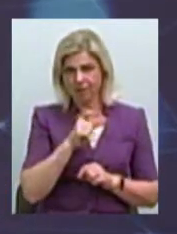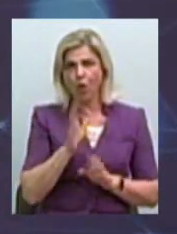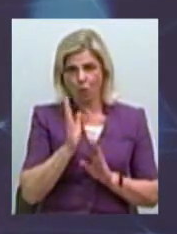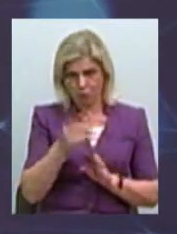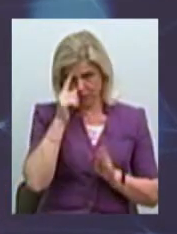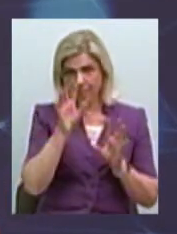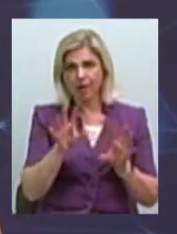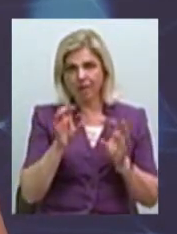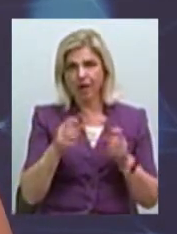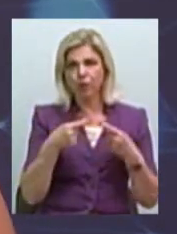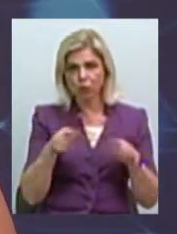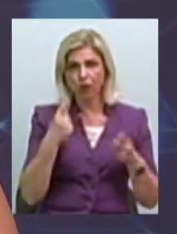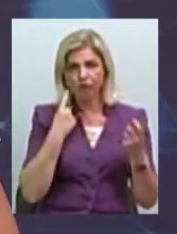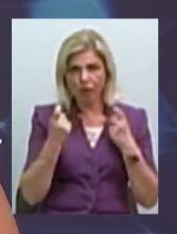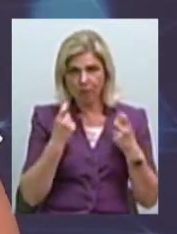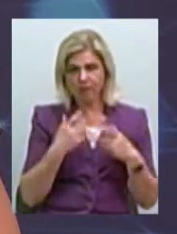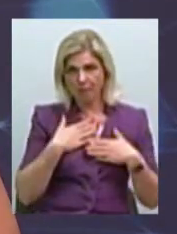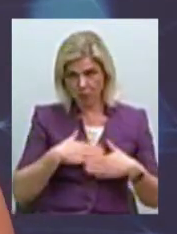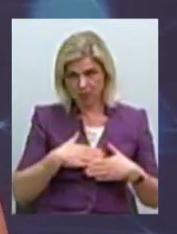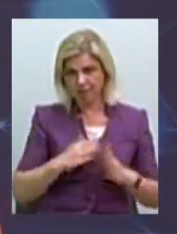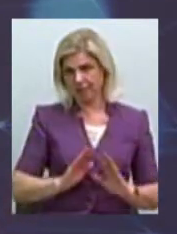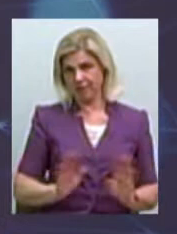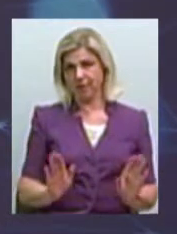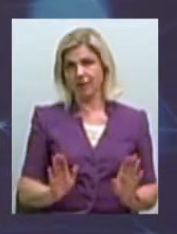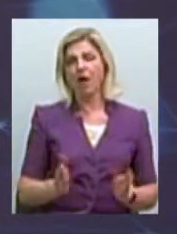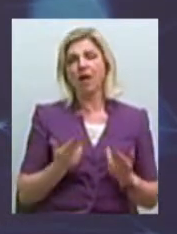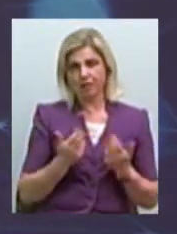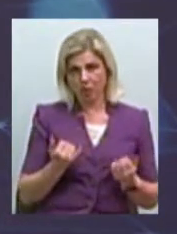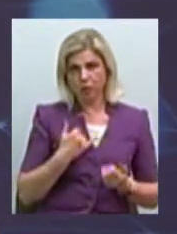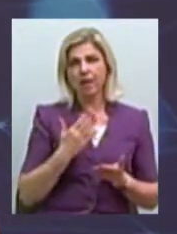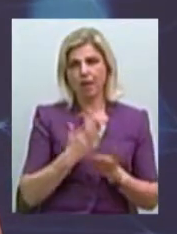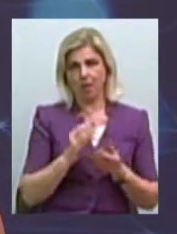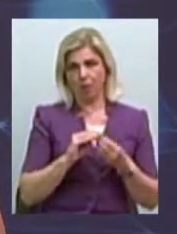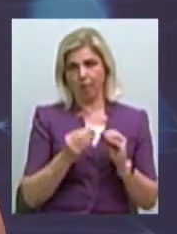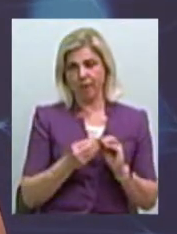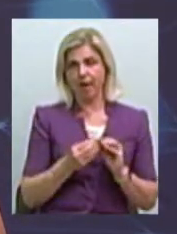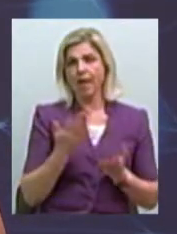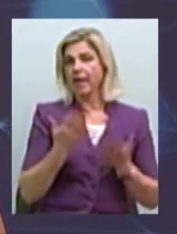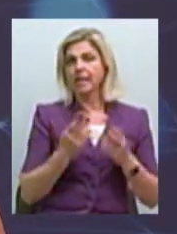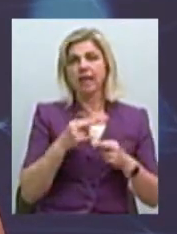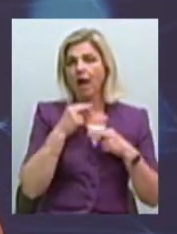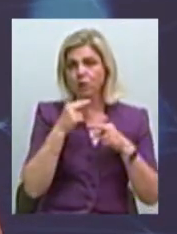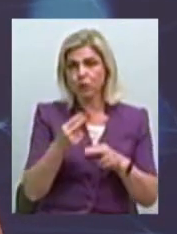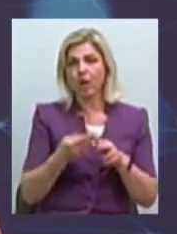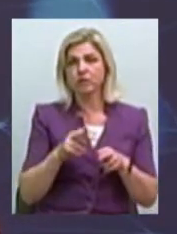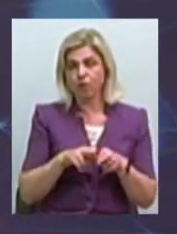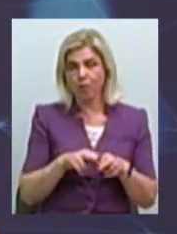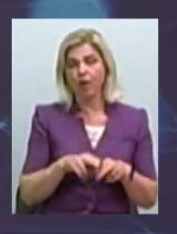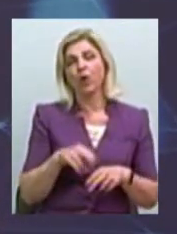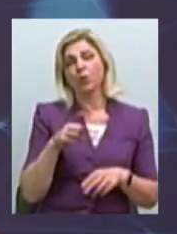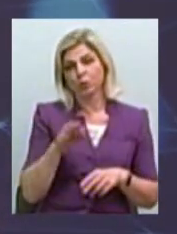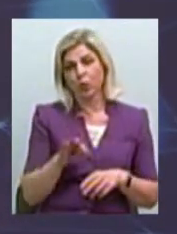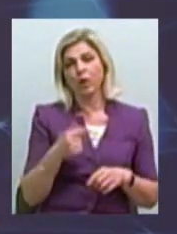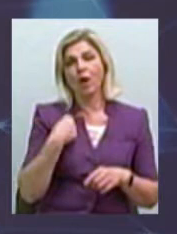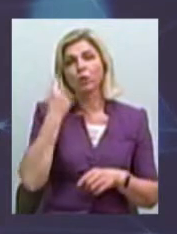сприймати якусь іншу інформацію позитивно? Ні. Звичайно, у нас є проблеми, але якщо не акцентувати на цьому увагу, то